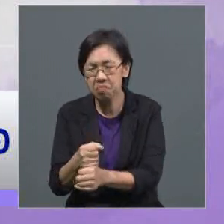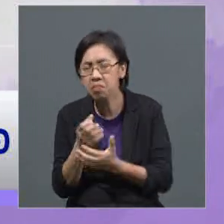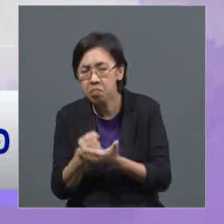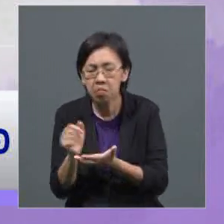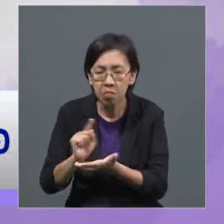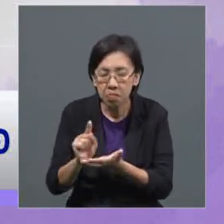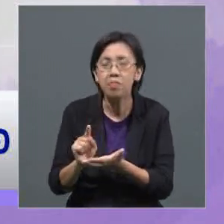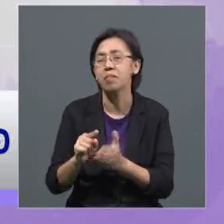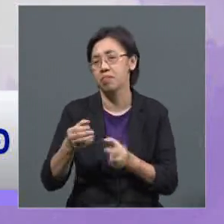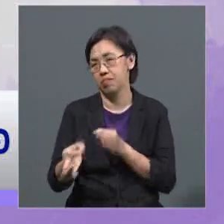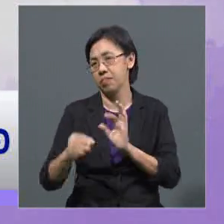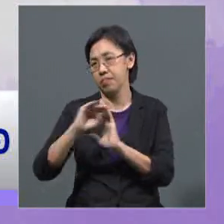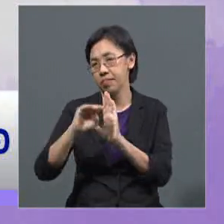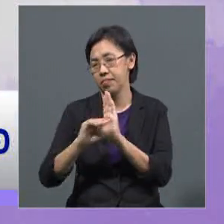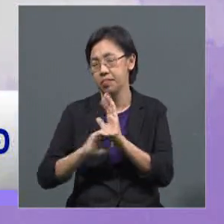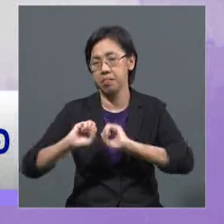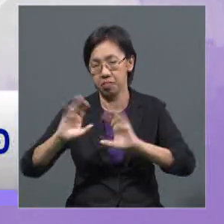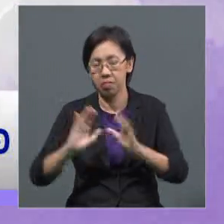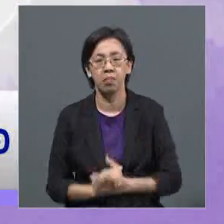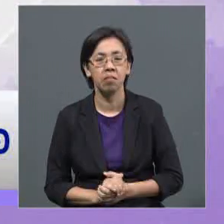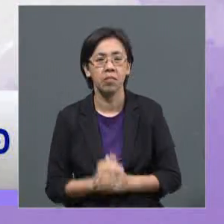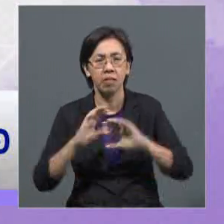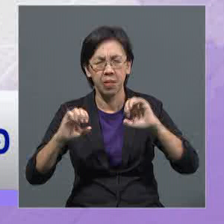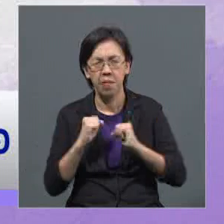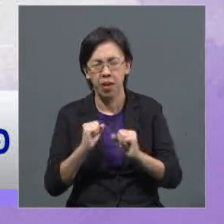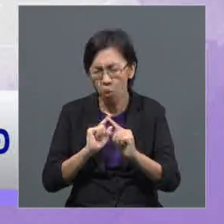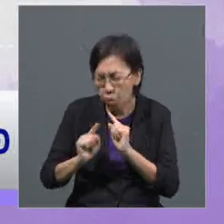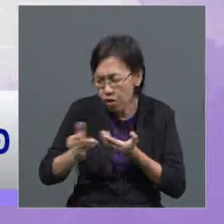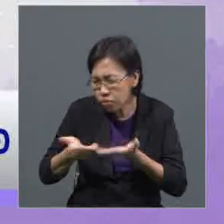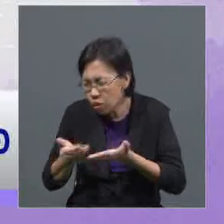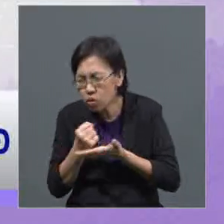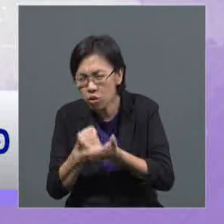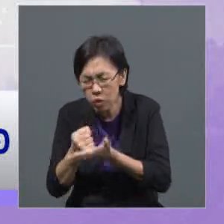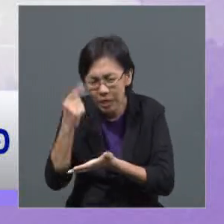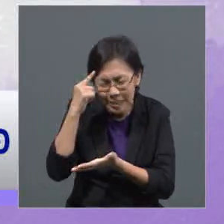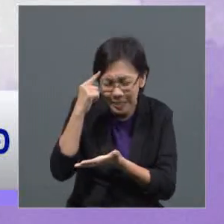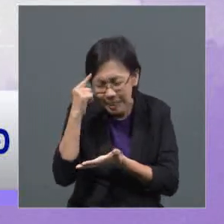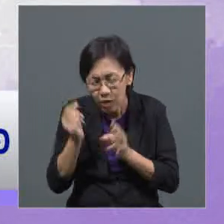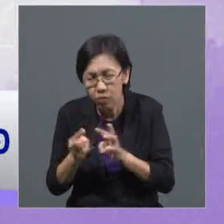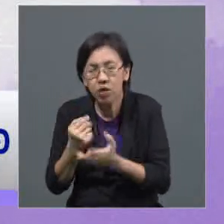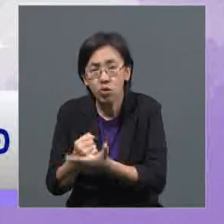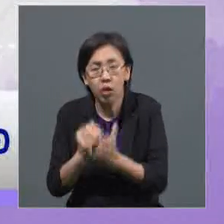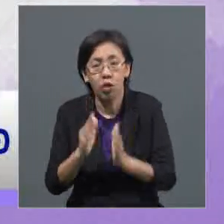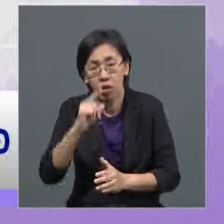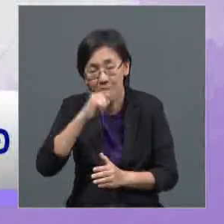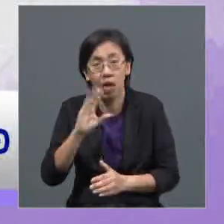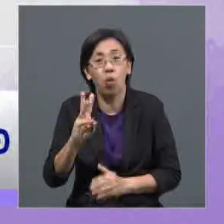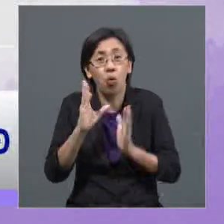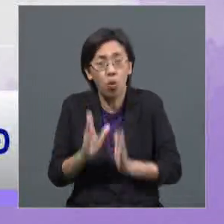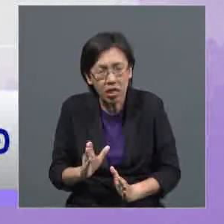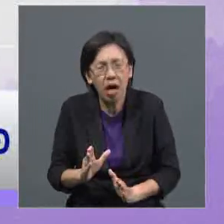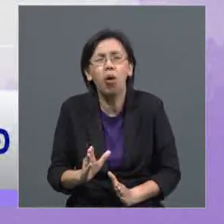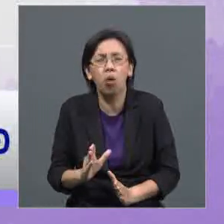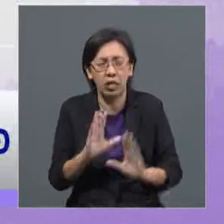ประเทศไทยนะครับโดยย้ำว่ารัฐบาลพยายามเร่งดำเนินการช่วยทุกวิถีทางให้คนไทยทั้ง 6ได้ออกมาจากฉนวน